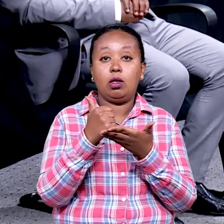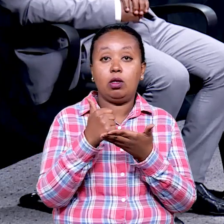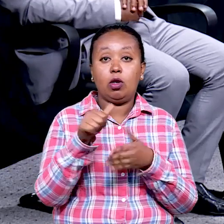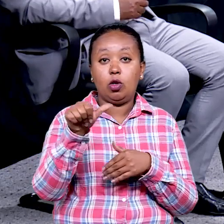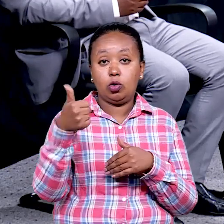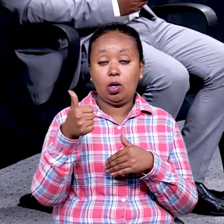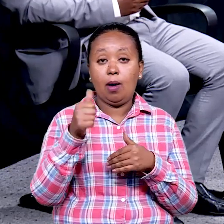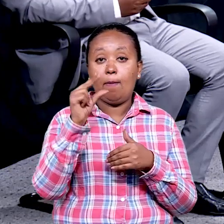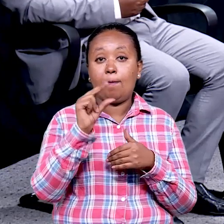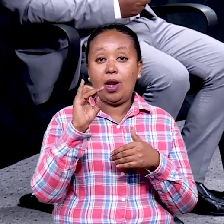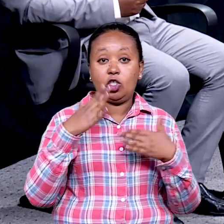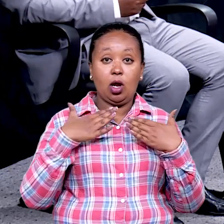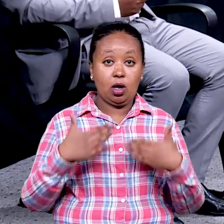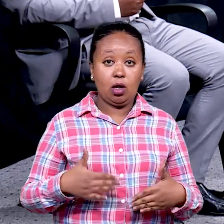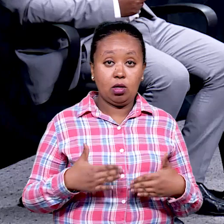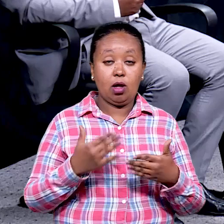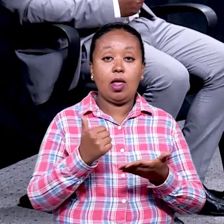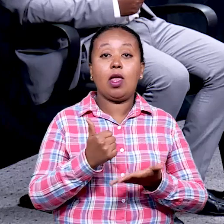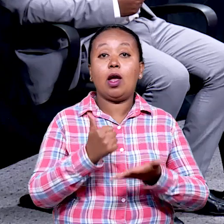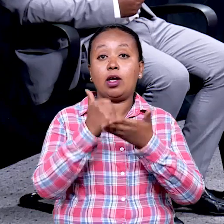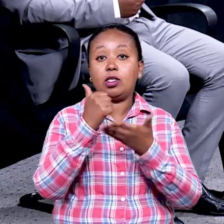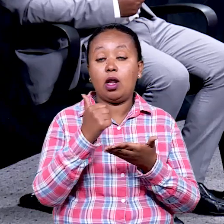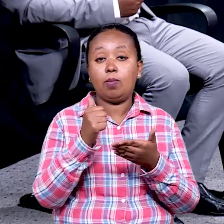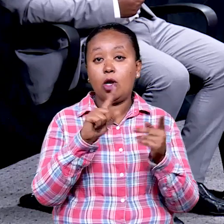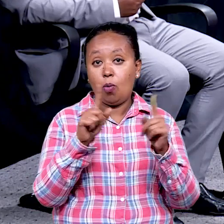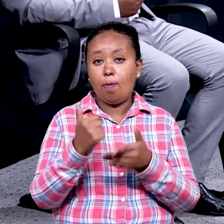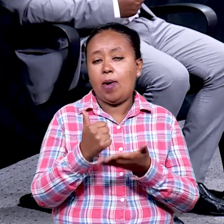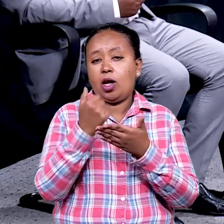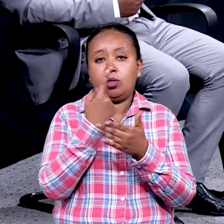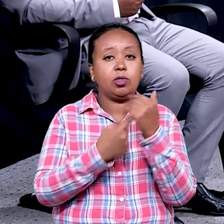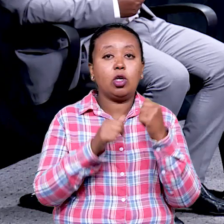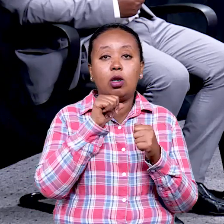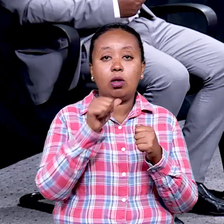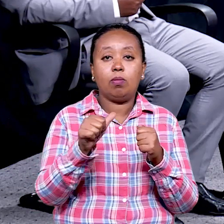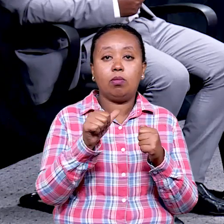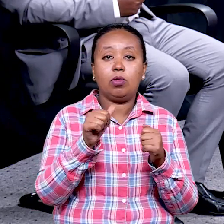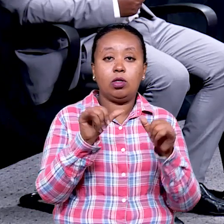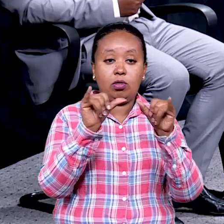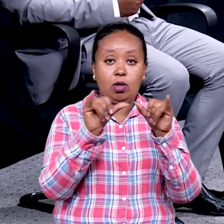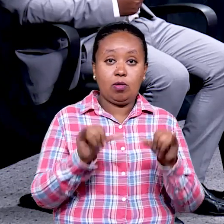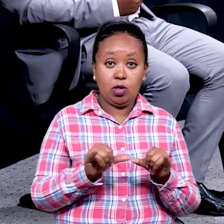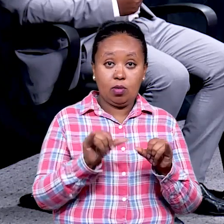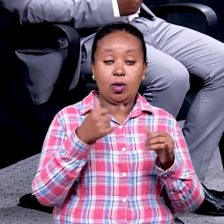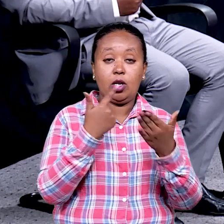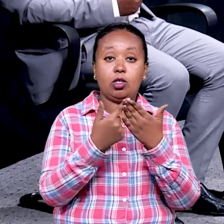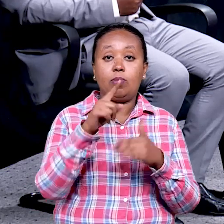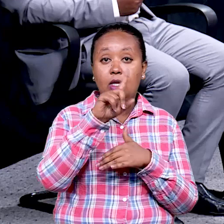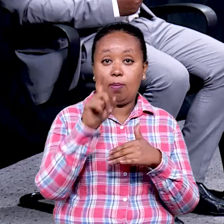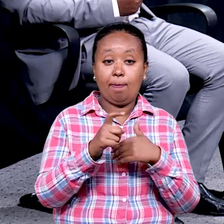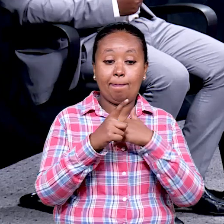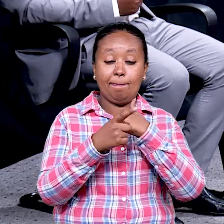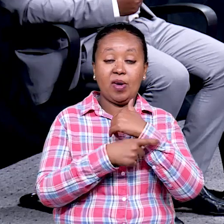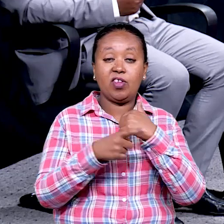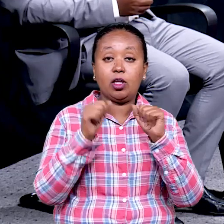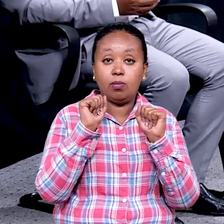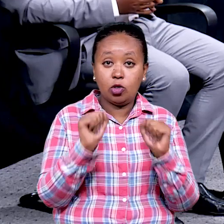ሌሎች ባለድርሻ አካላትንም ያግዛልም ማገዝ ብቻም አይደለም ስታንዳርድ ሴት አድርጎ እነሱንም መጠየቅም